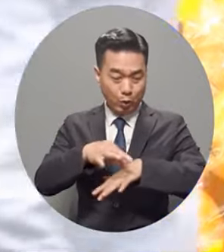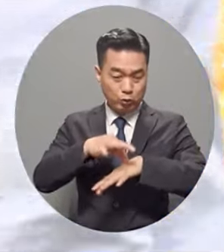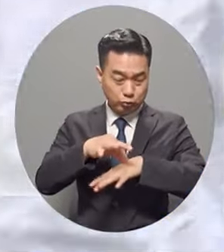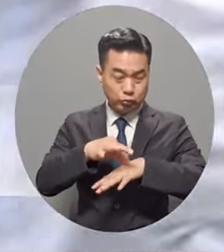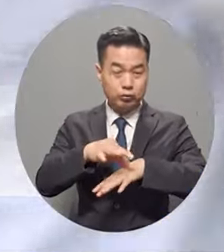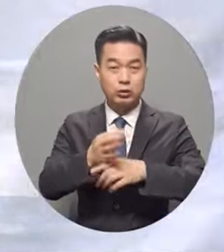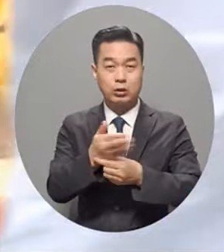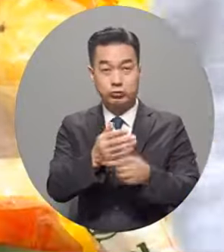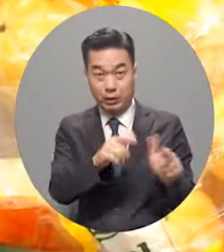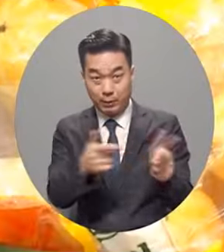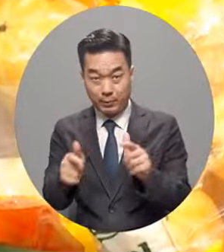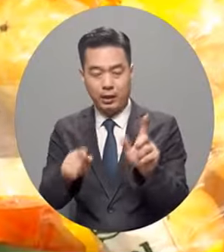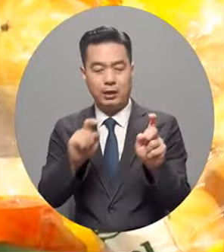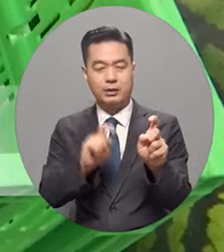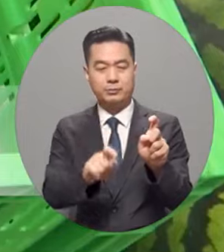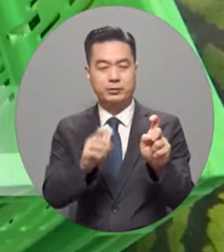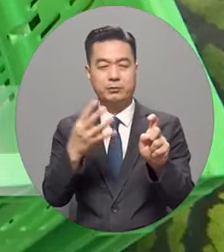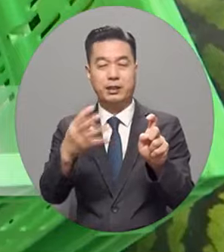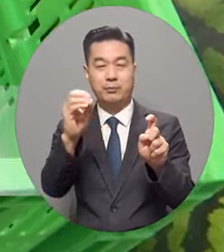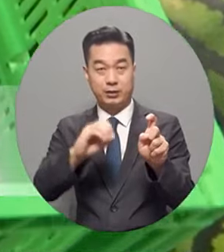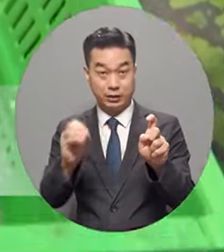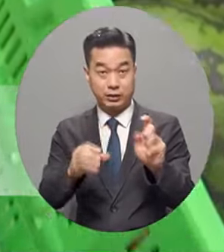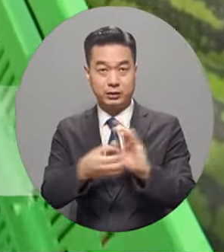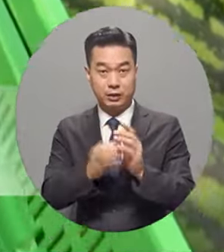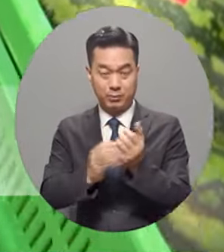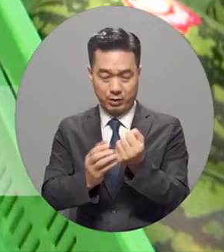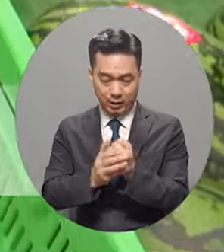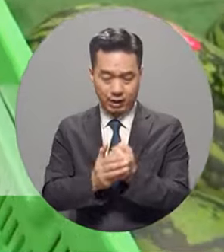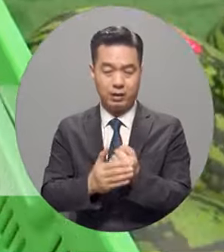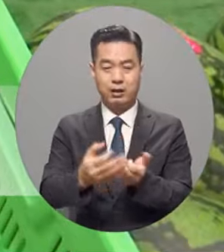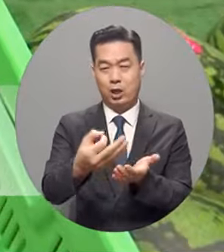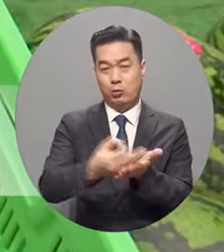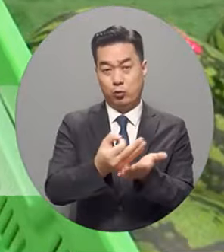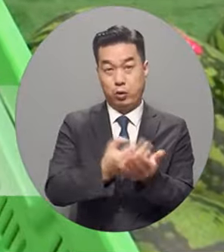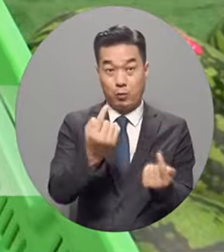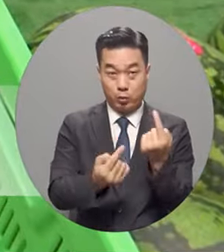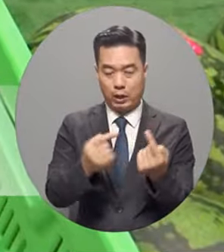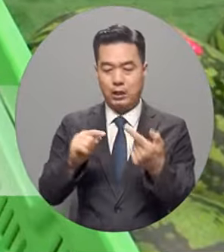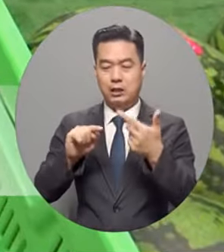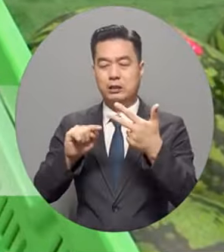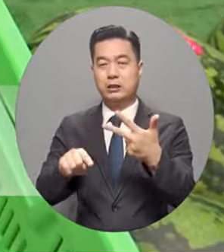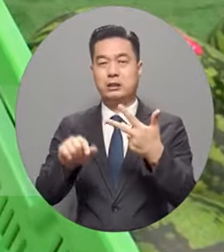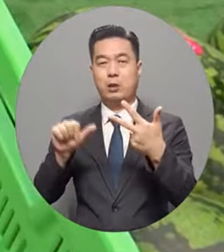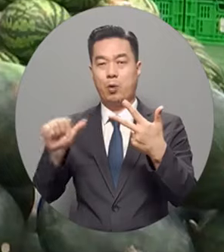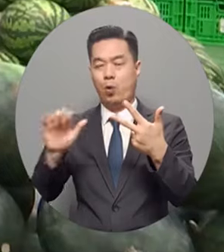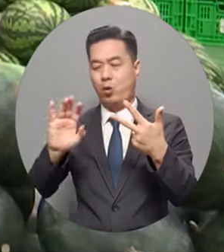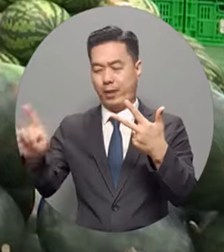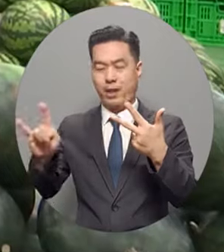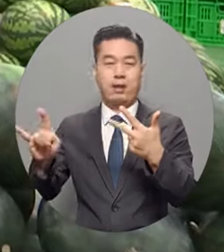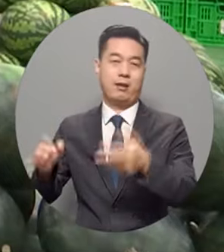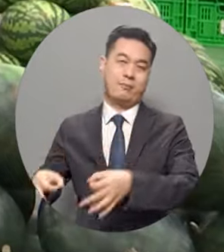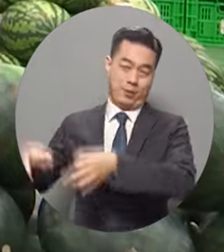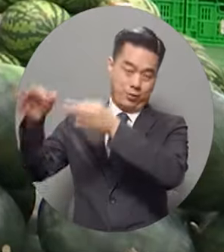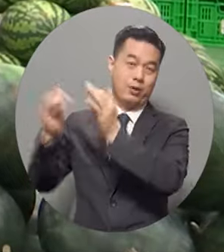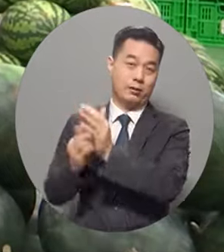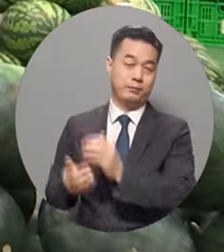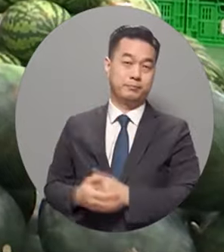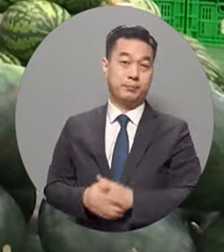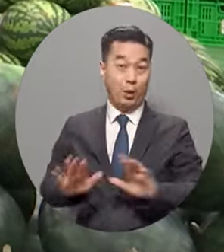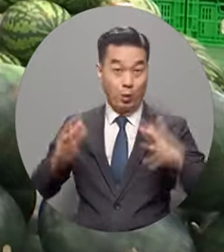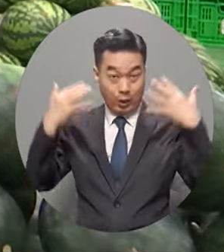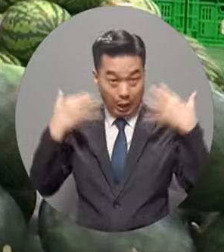상승률은 10.4%에 달해 가처분 소득 증가율의 7.5배를 기록했습니다. 정부는